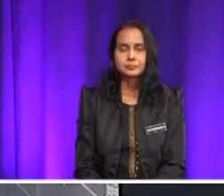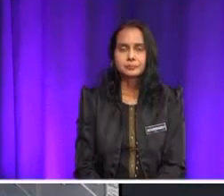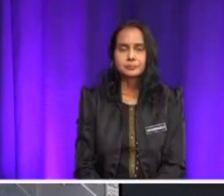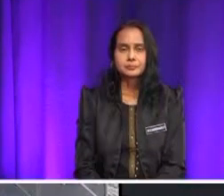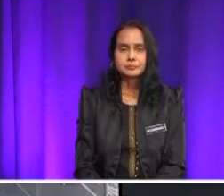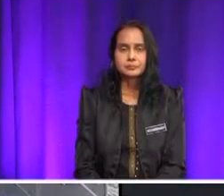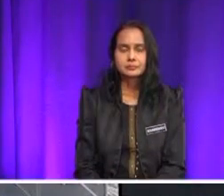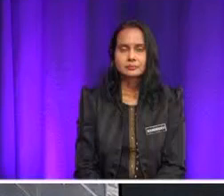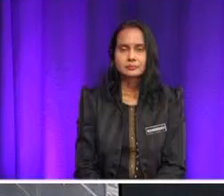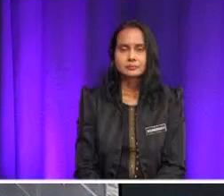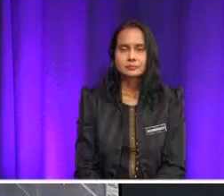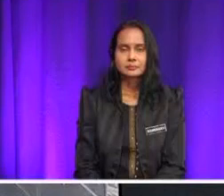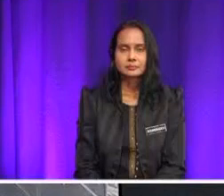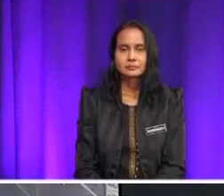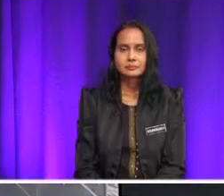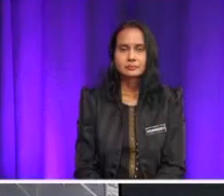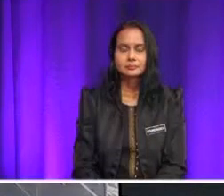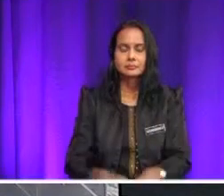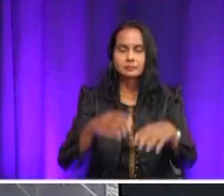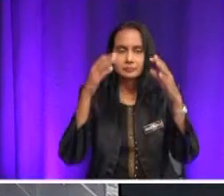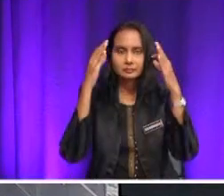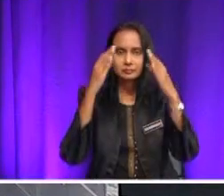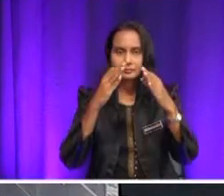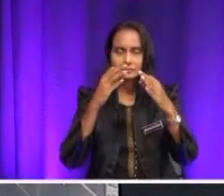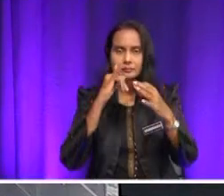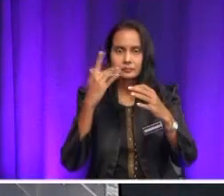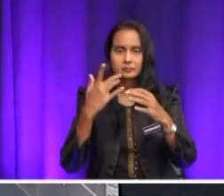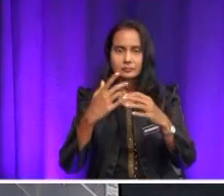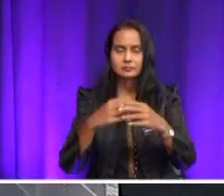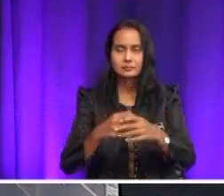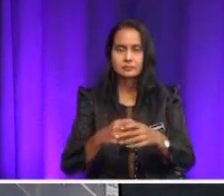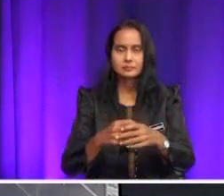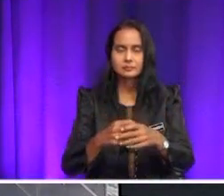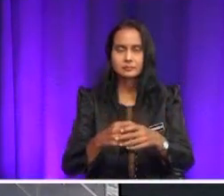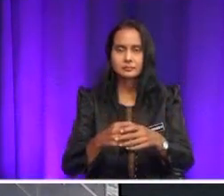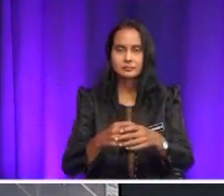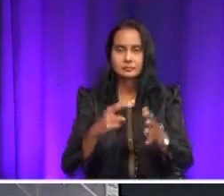benda yang perlu kita teliti ialah tak Rivan kepada dua